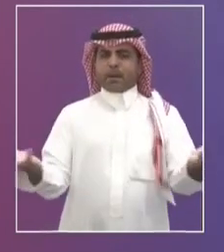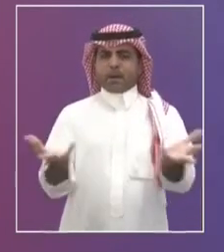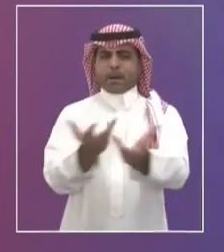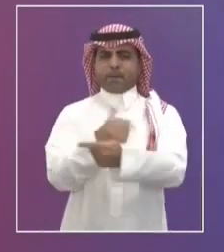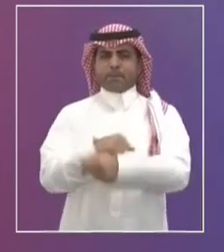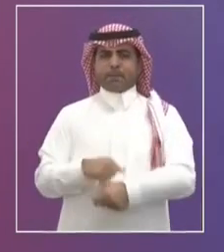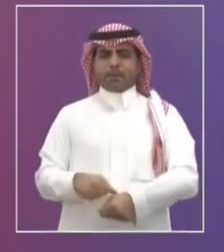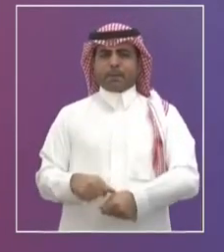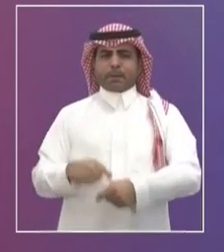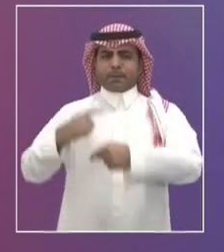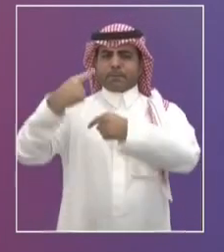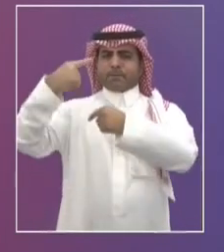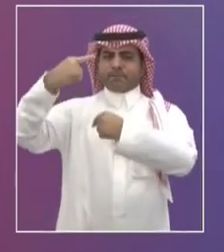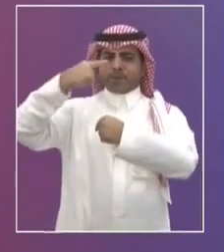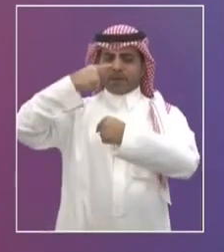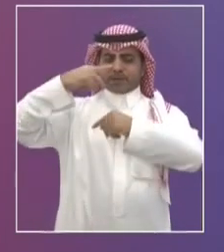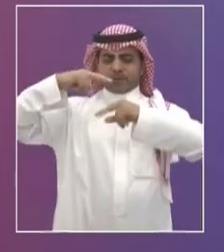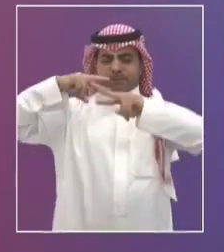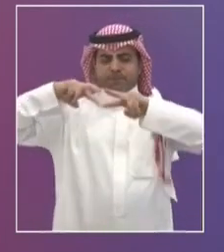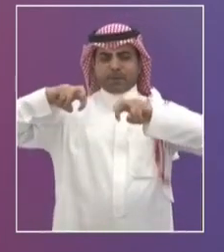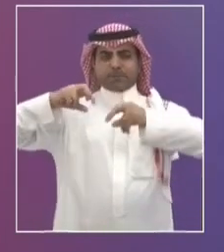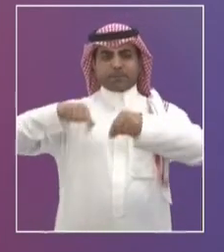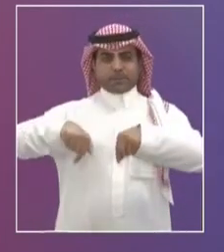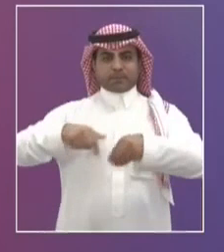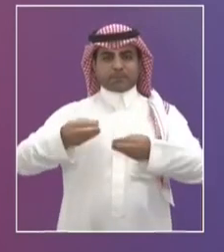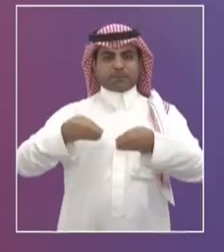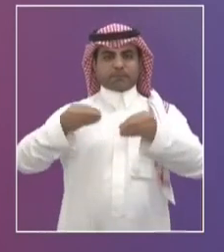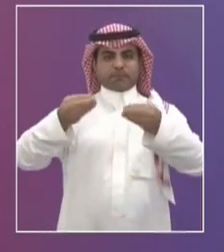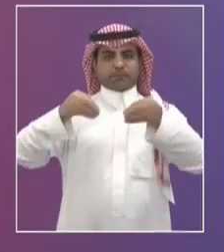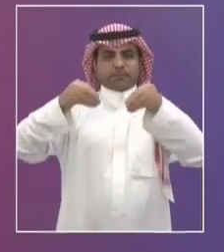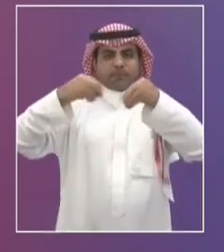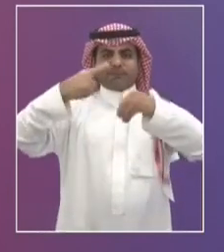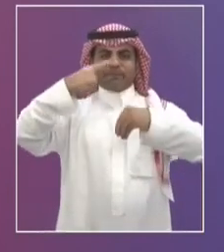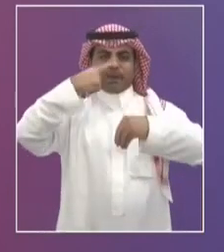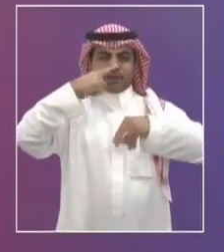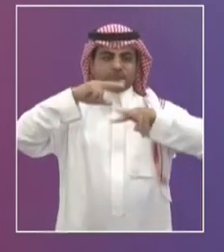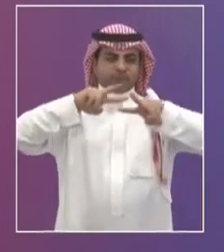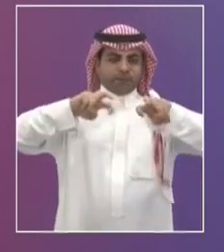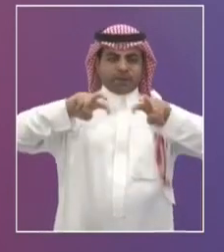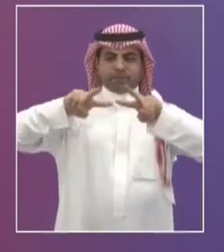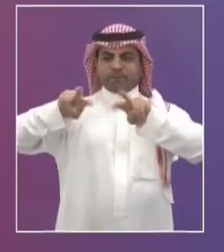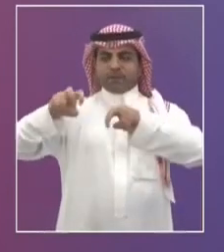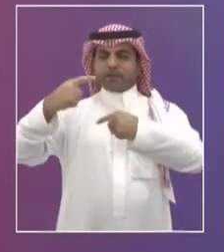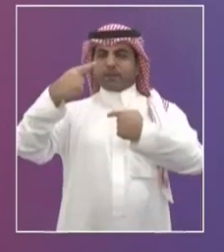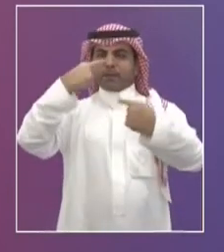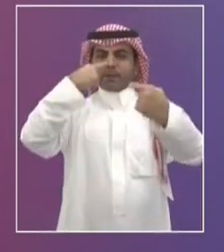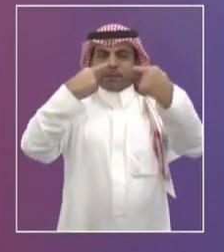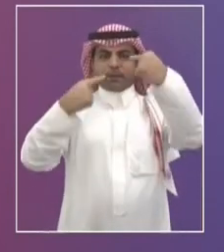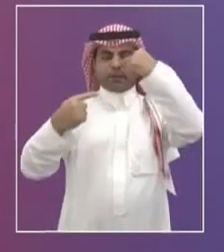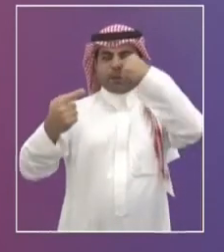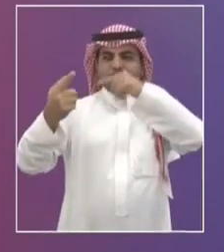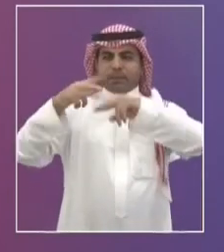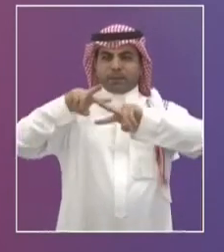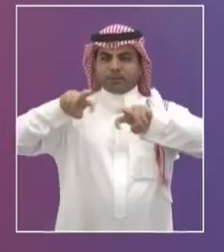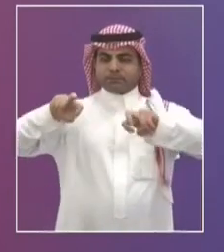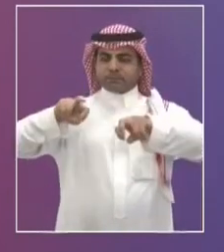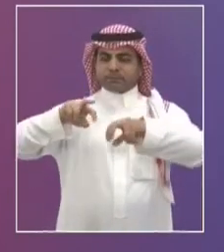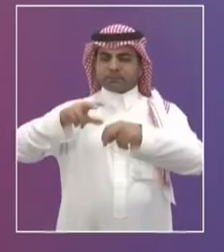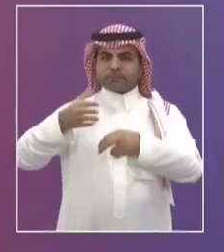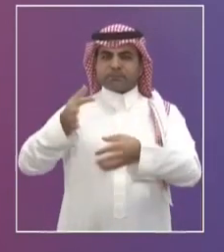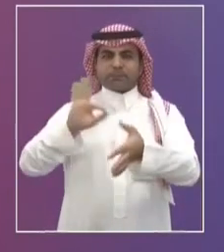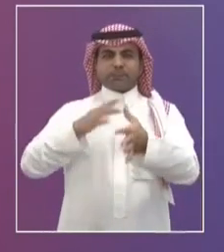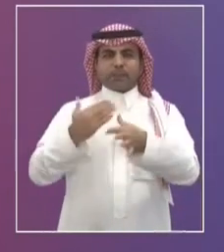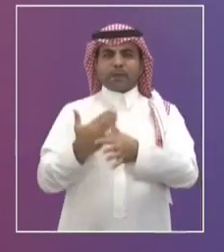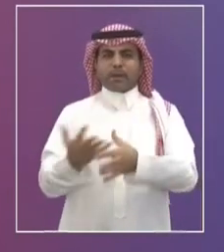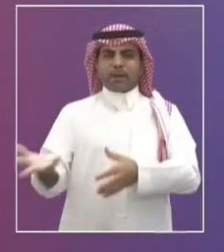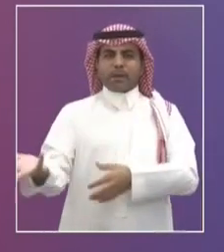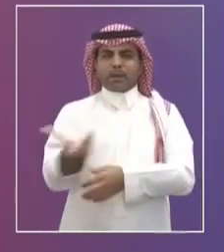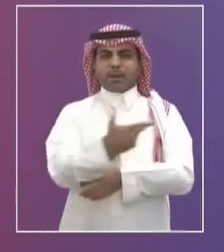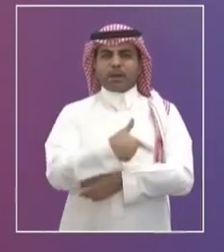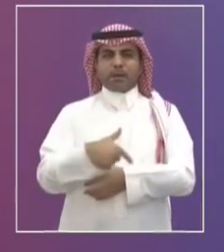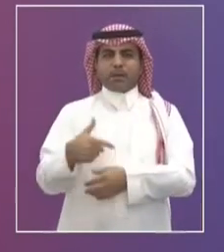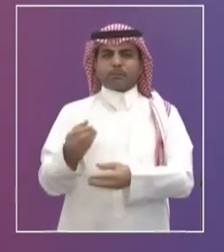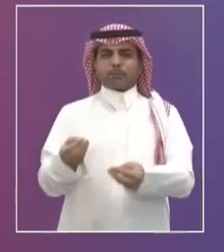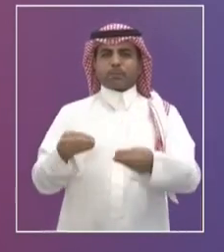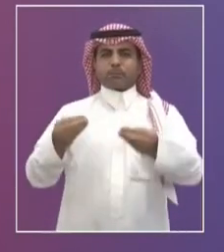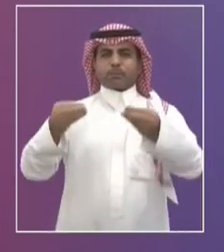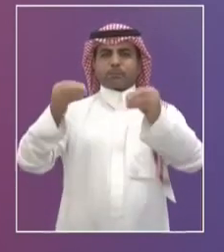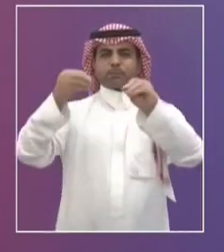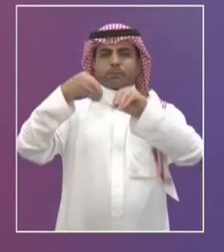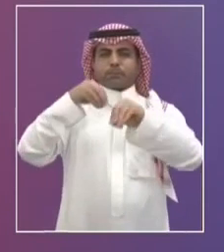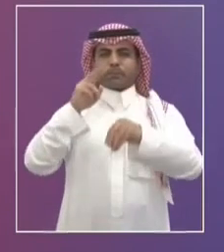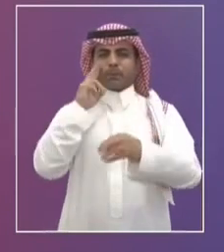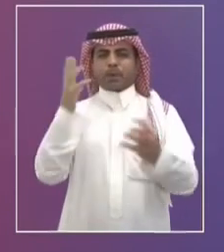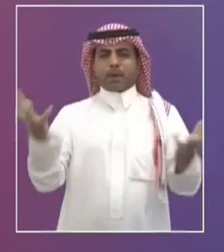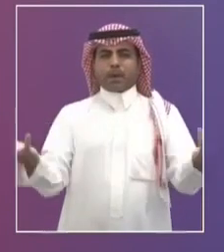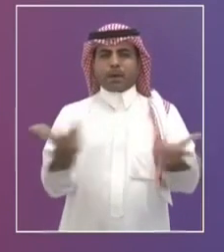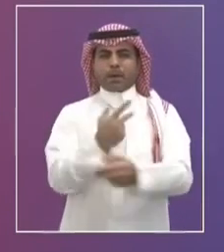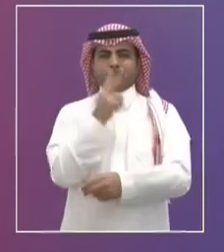الفحوصات مستمرة بالتزايد والإجراء بشكل دائم لتسهم في عملية التشخيص والمعالجة